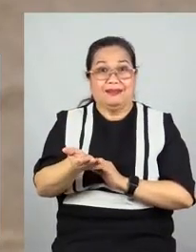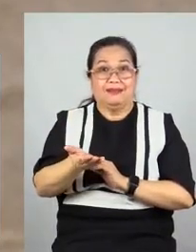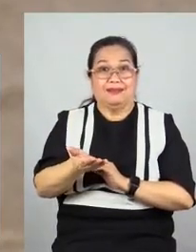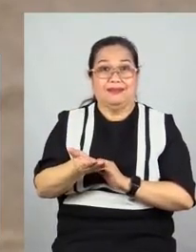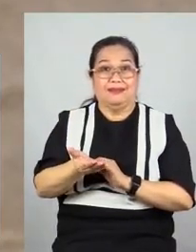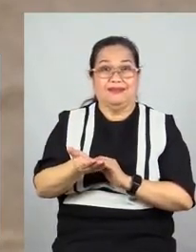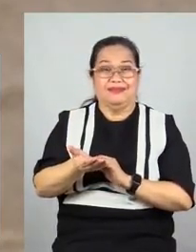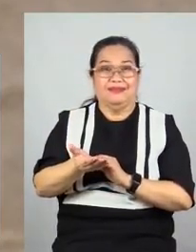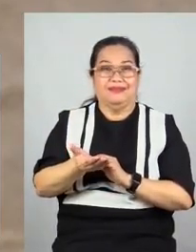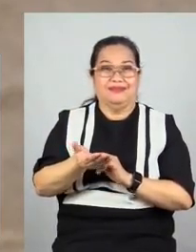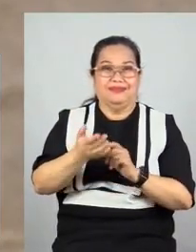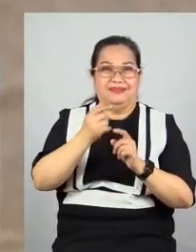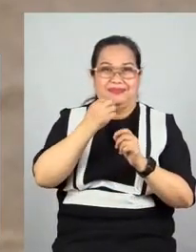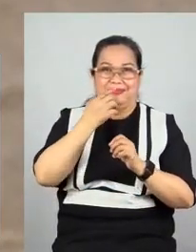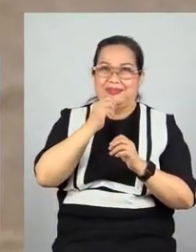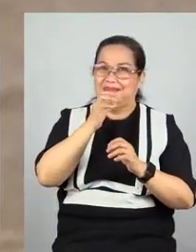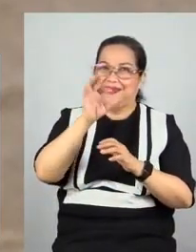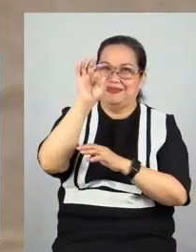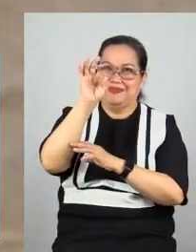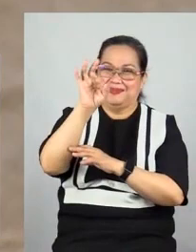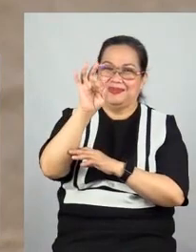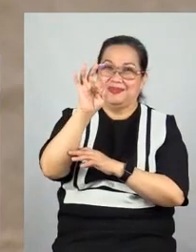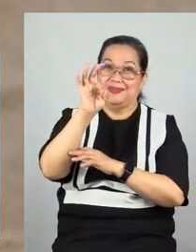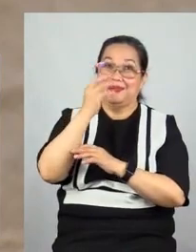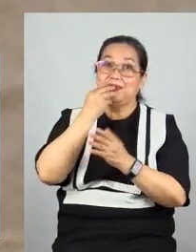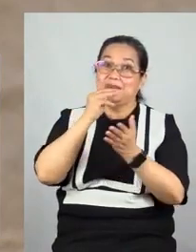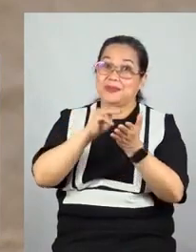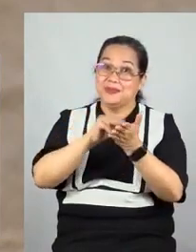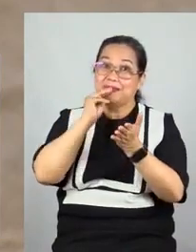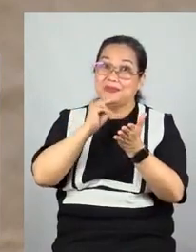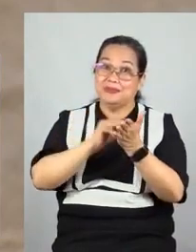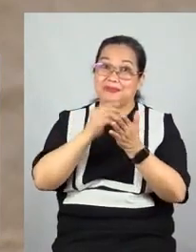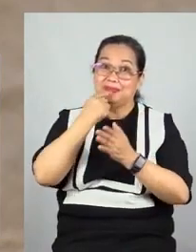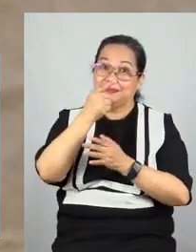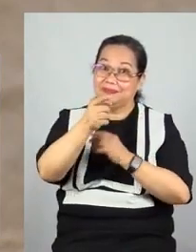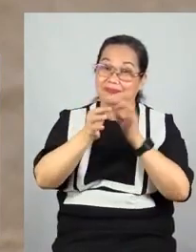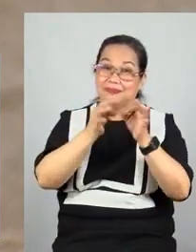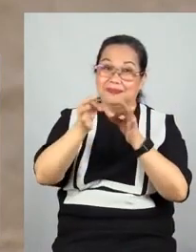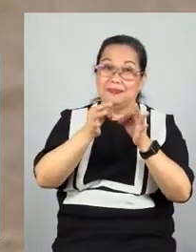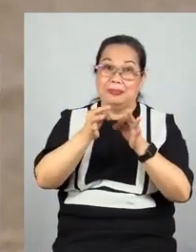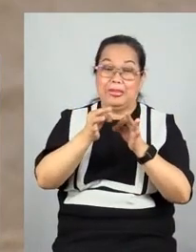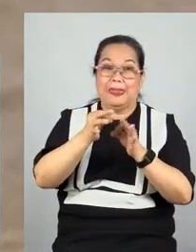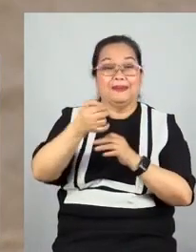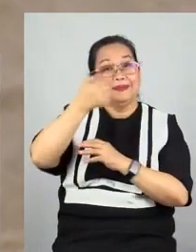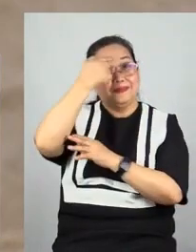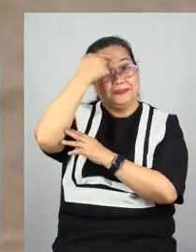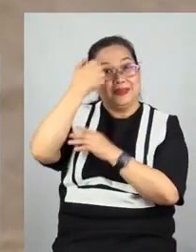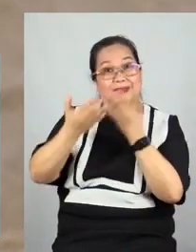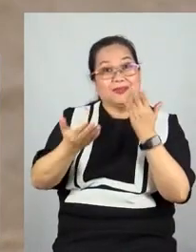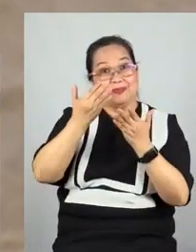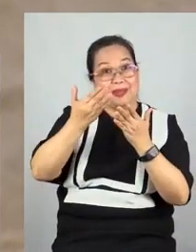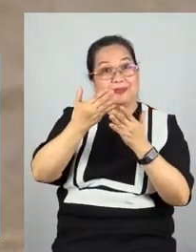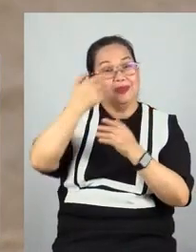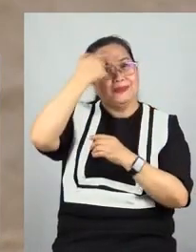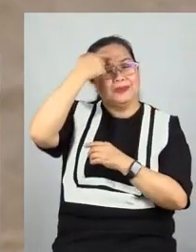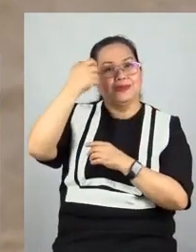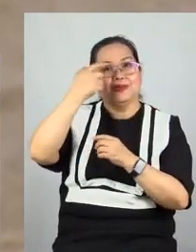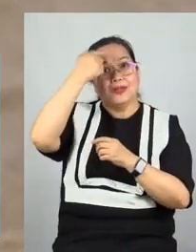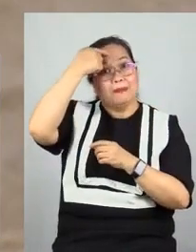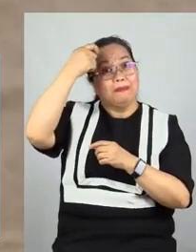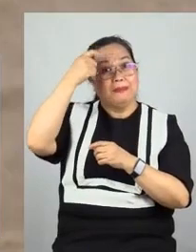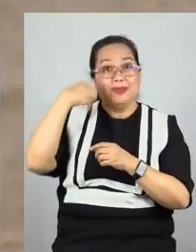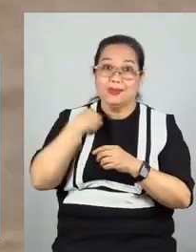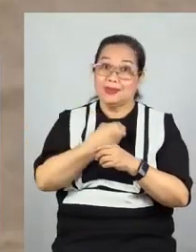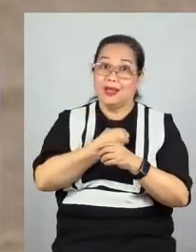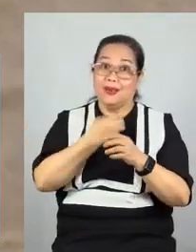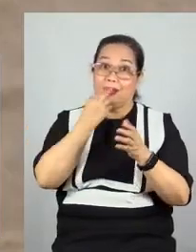Hindi po masyadong maraming sermon ang sinisermon dito sa passage na ito. Dahil po siguro sa ganun dahilan. Kasi po yung passage